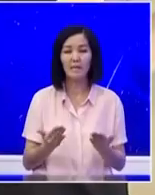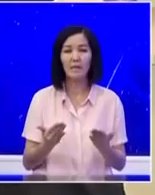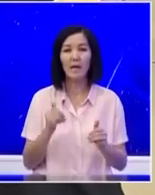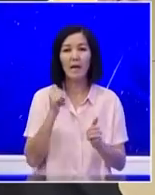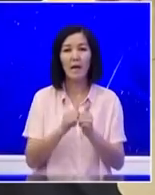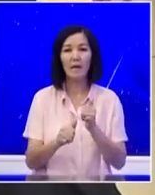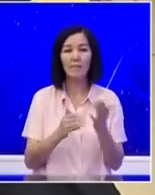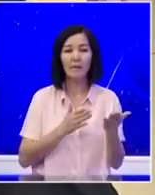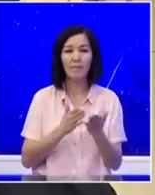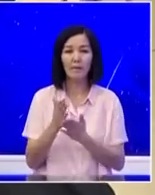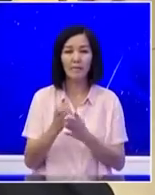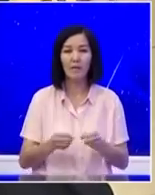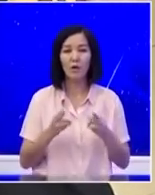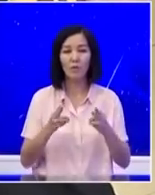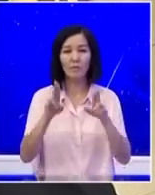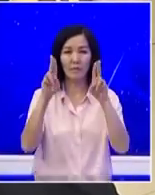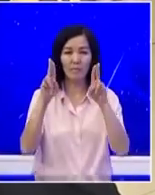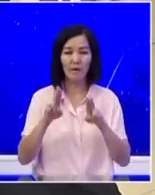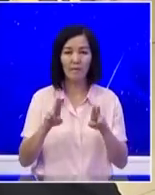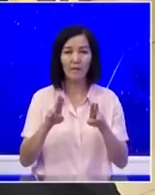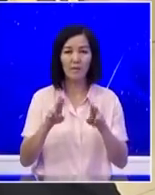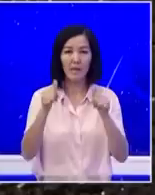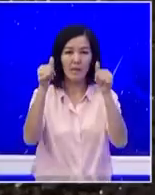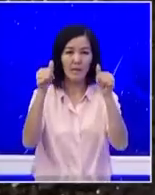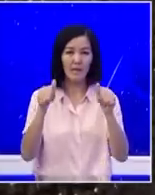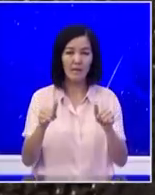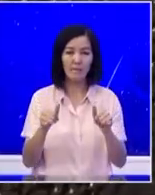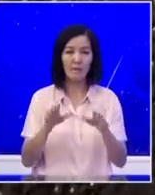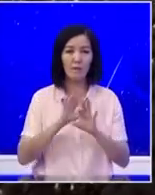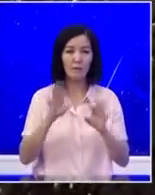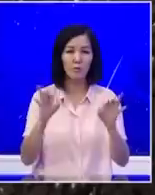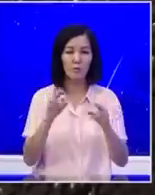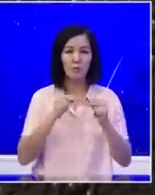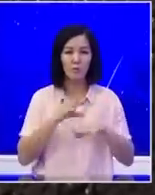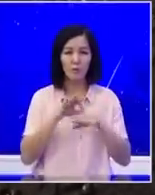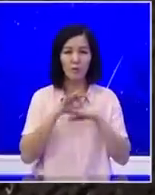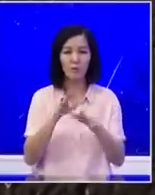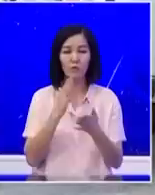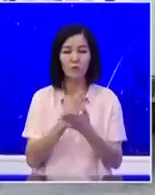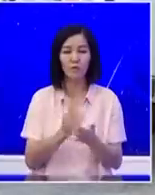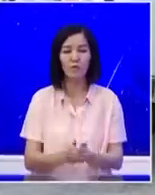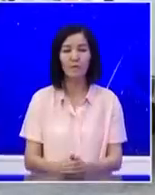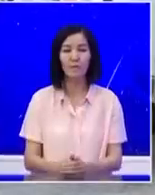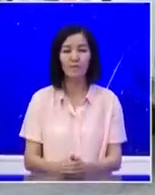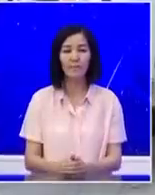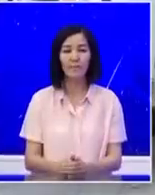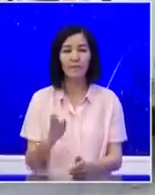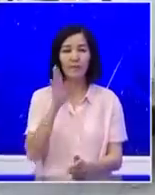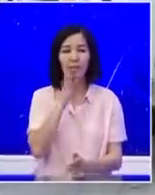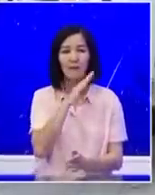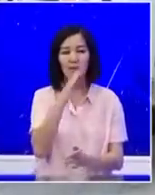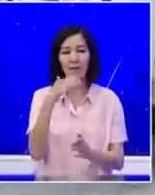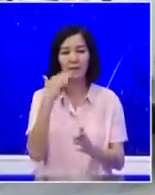әрбір подъездерге қауіпсіздік ережелері жазылған парақшаларды іліп, түсіндіру жұмыстарын жүргізіп жатыр. Ата-аналардан